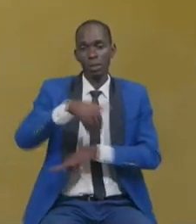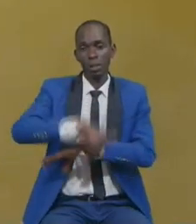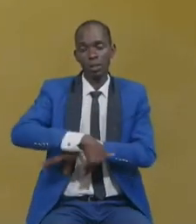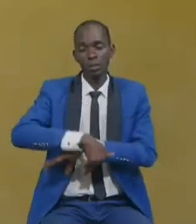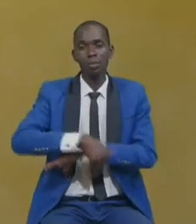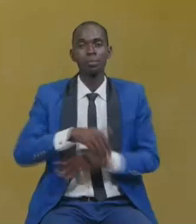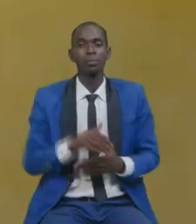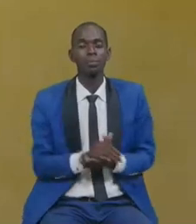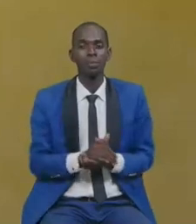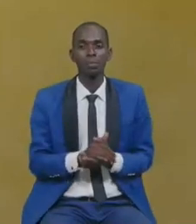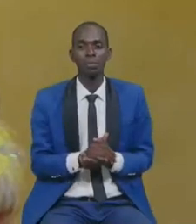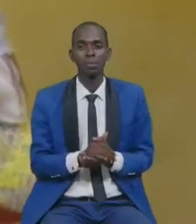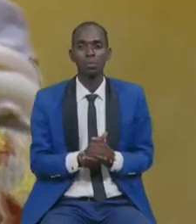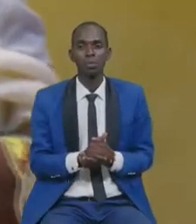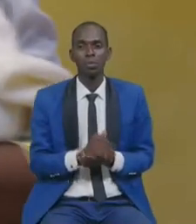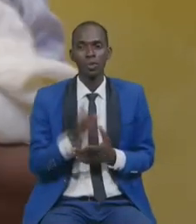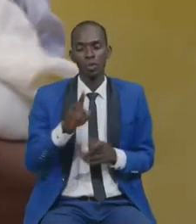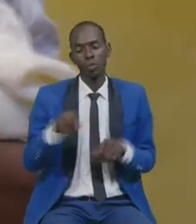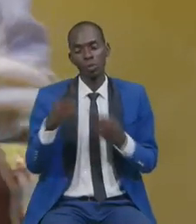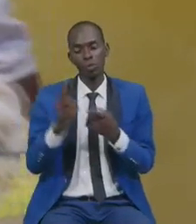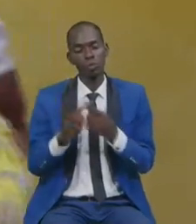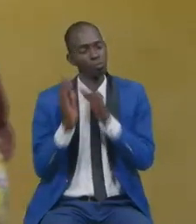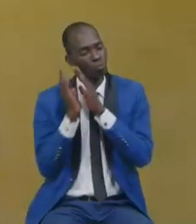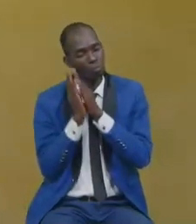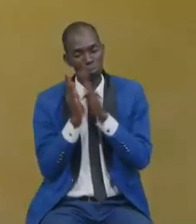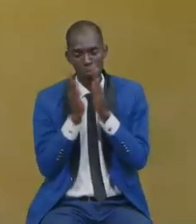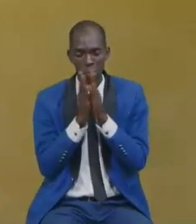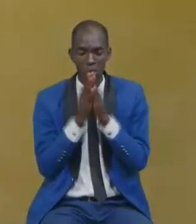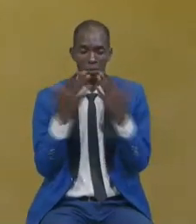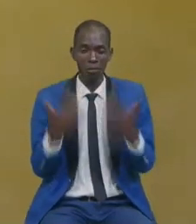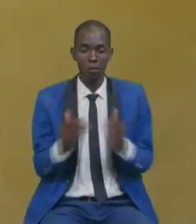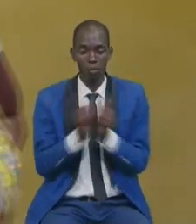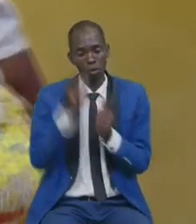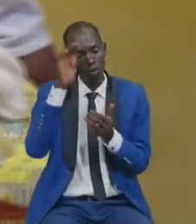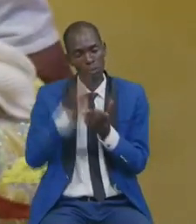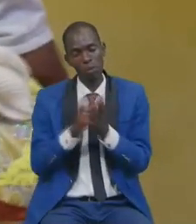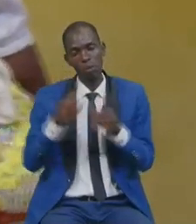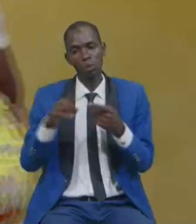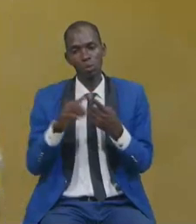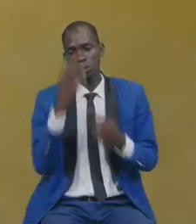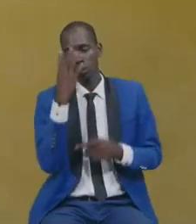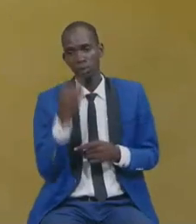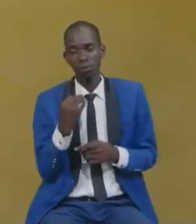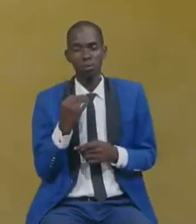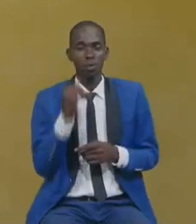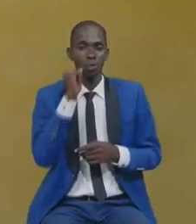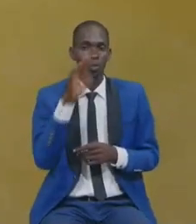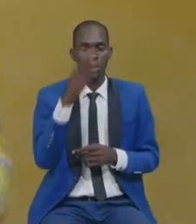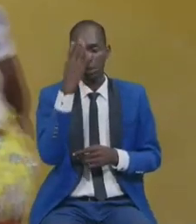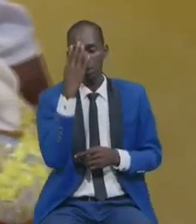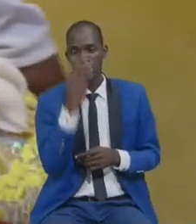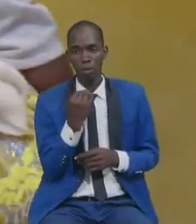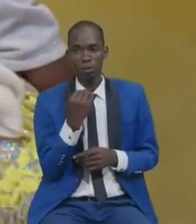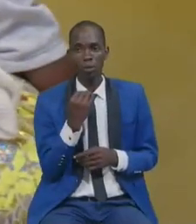Le dimanche, on avait prié, on est allé nous coucher et dans le